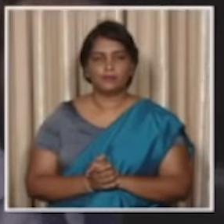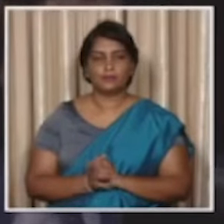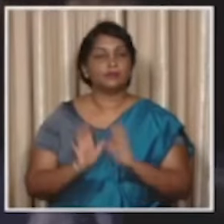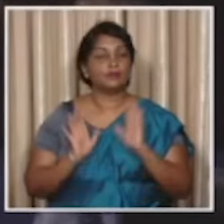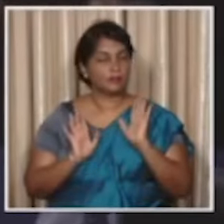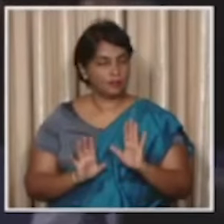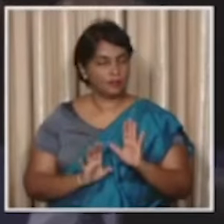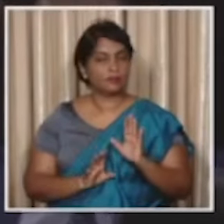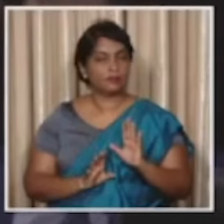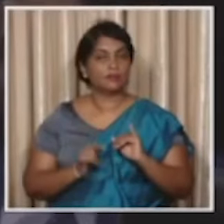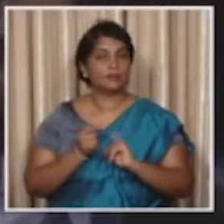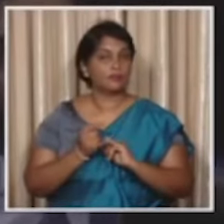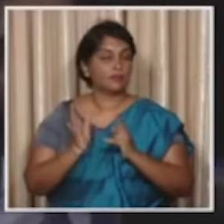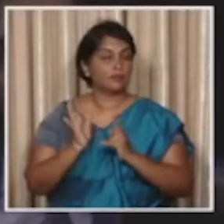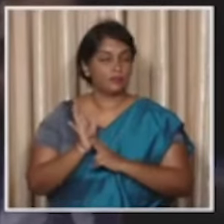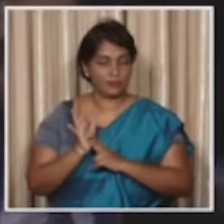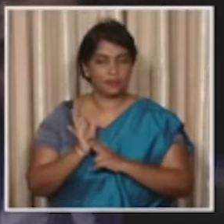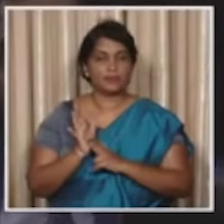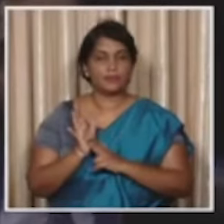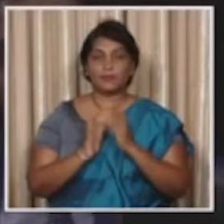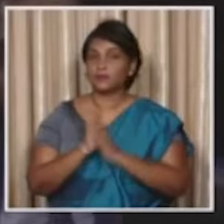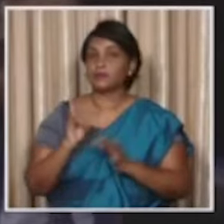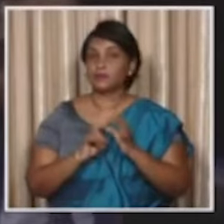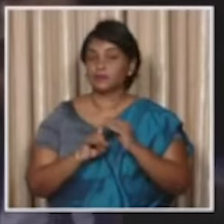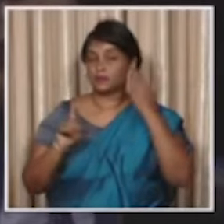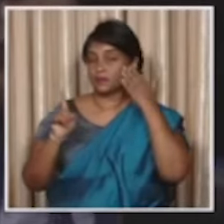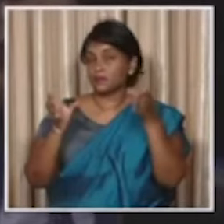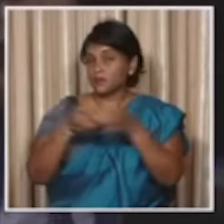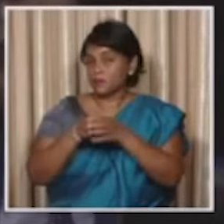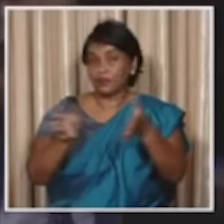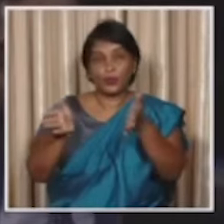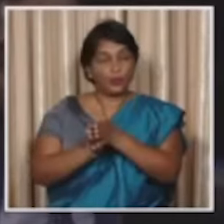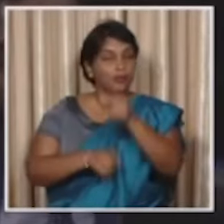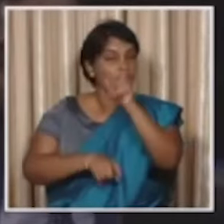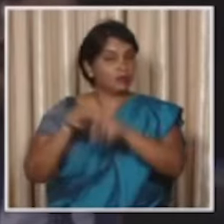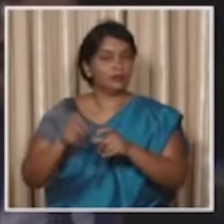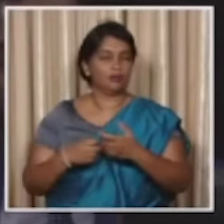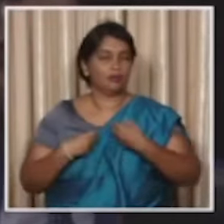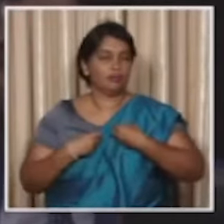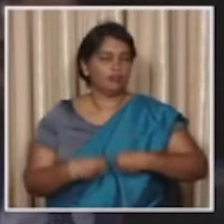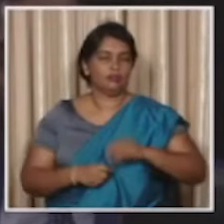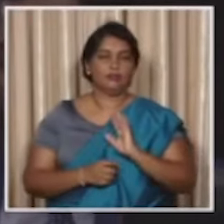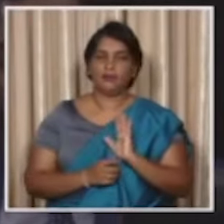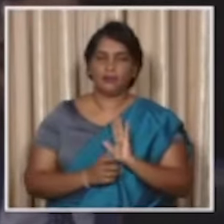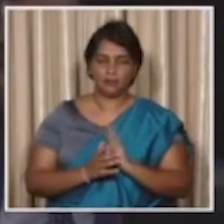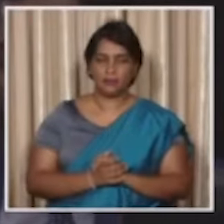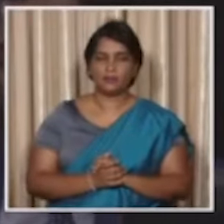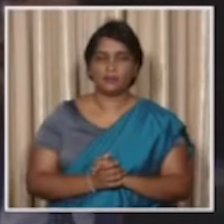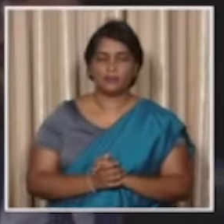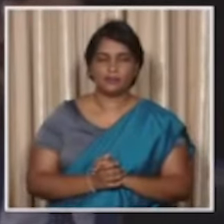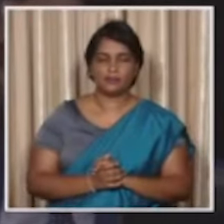හැබැයි සනත් නිශාන්ත ඇමතිතුමා පිටිපස්සේ හිටපු ඒ ජනතාව පසුබට වුණේ නැහැ.